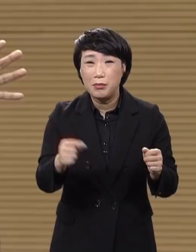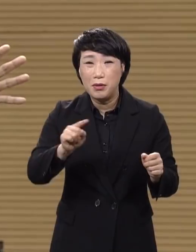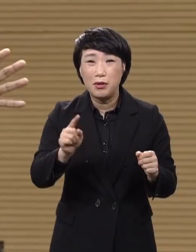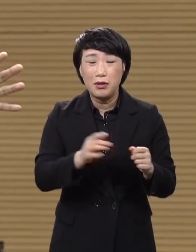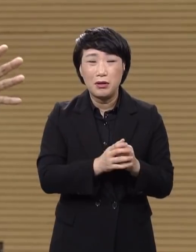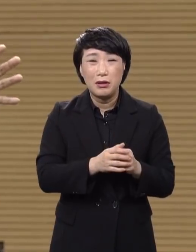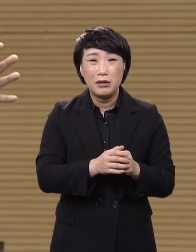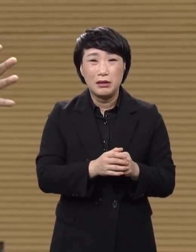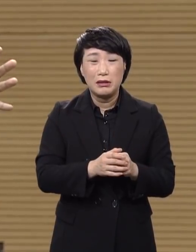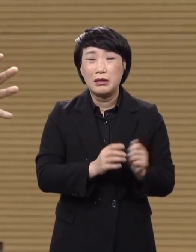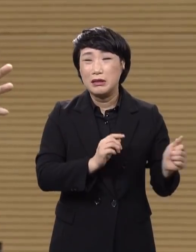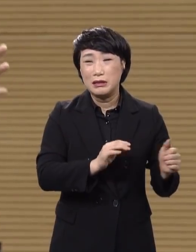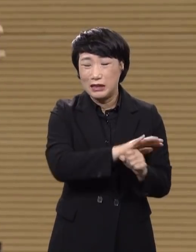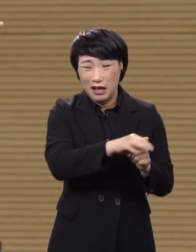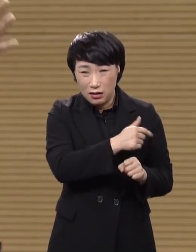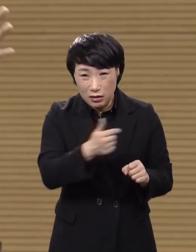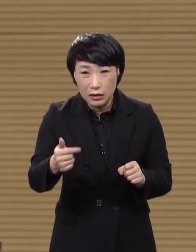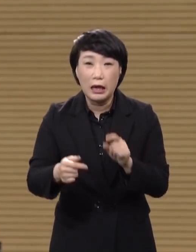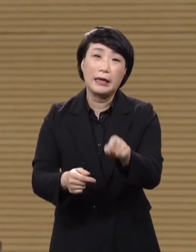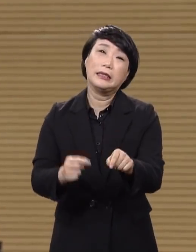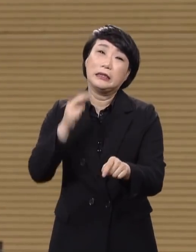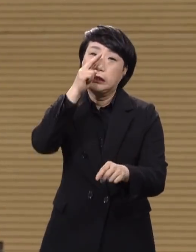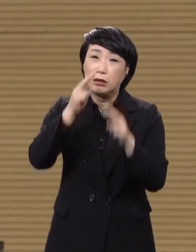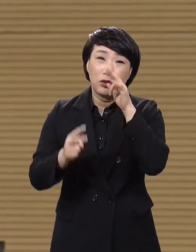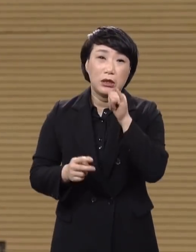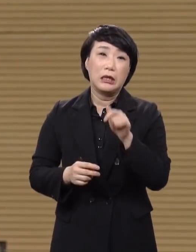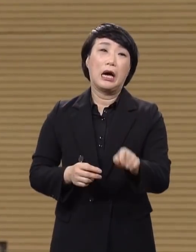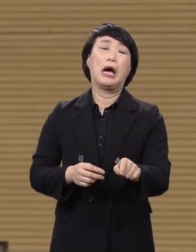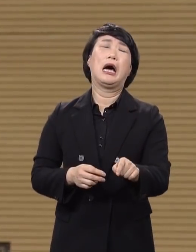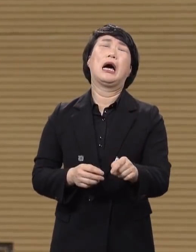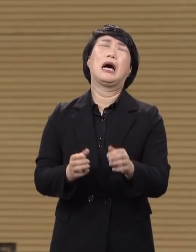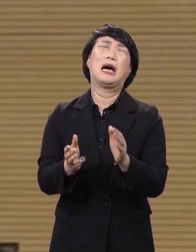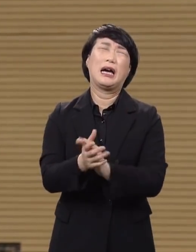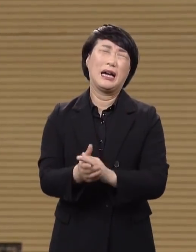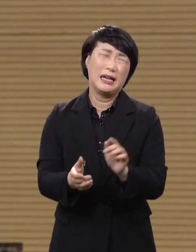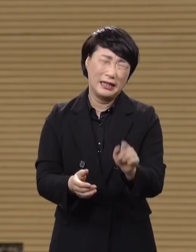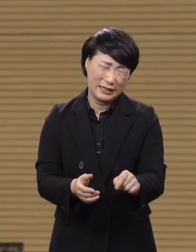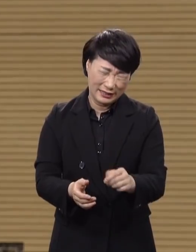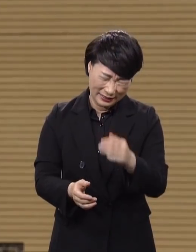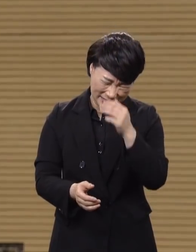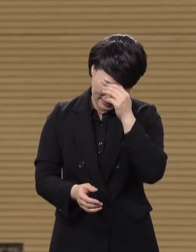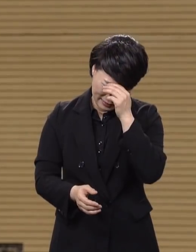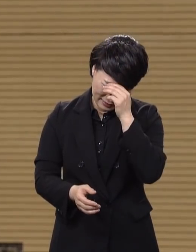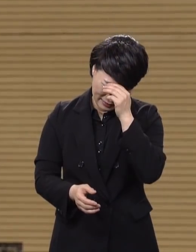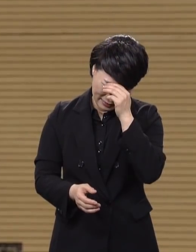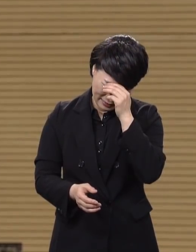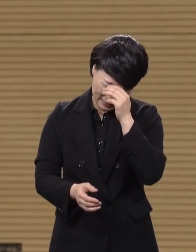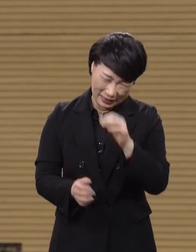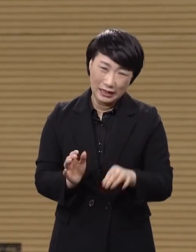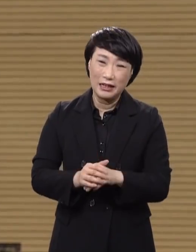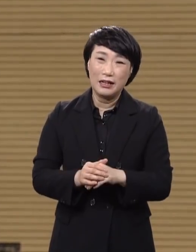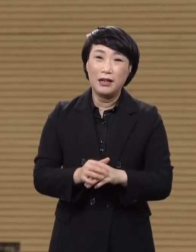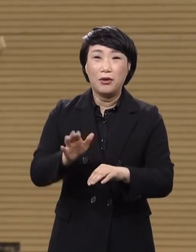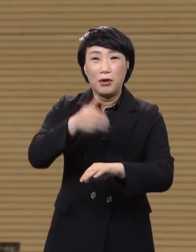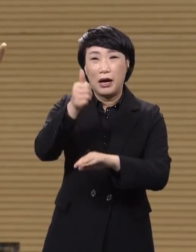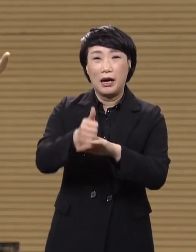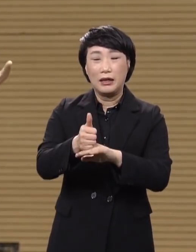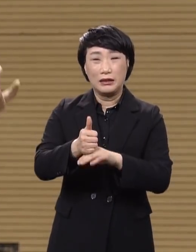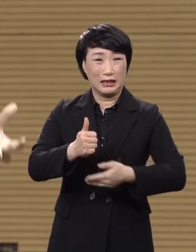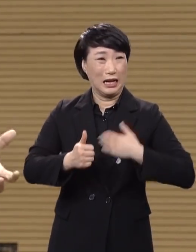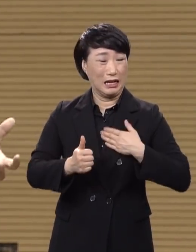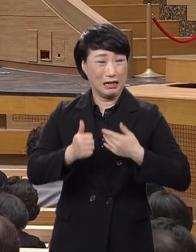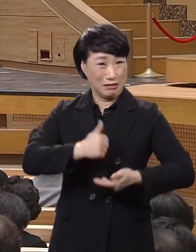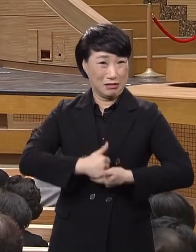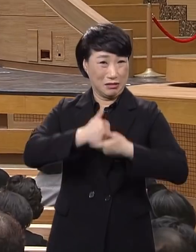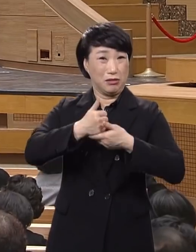더 왕의 총애를 받으니까 시기 질투를 속에서 죽이려고 꾸민 것이 없구나. 이건 왕을